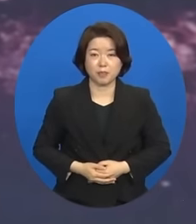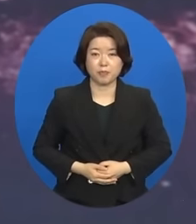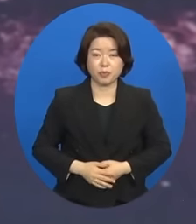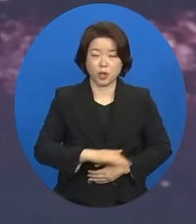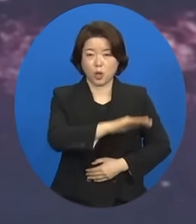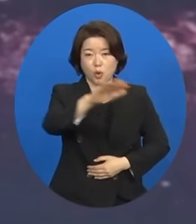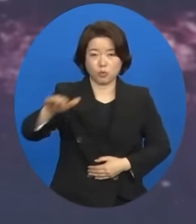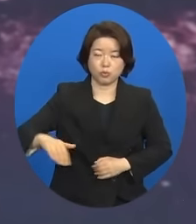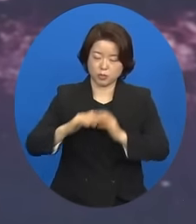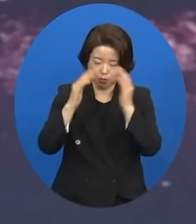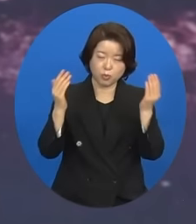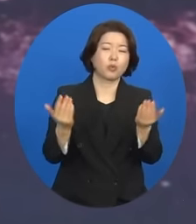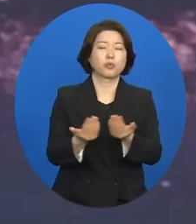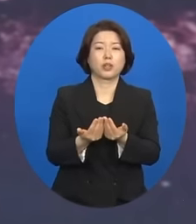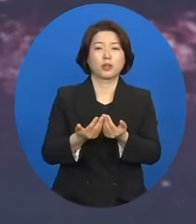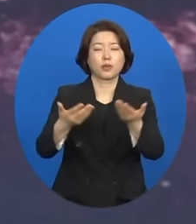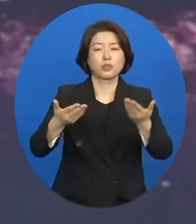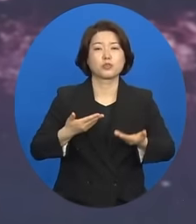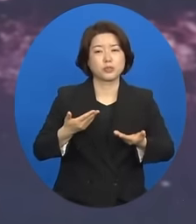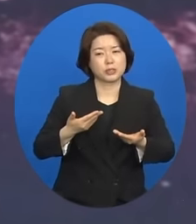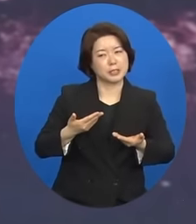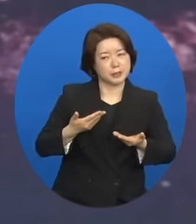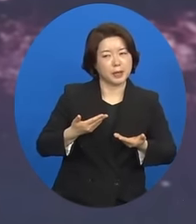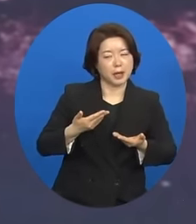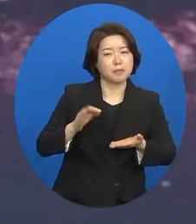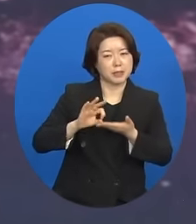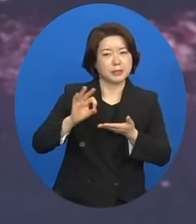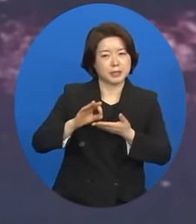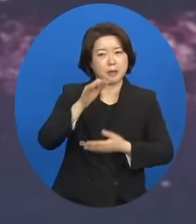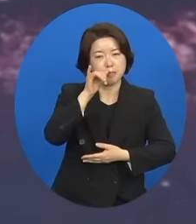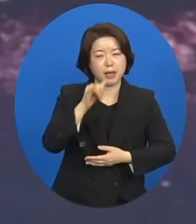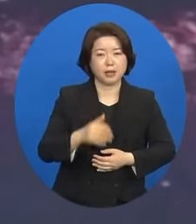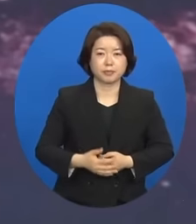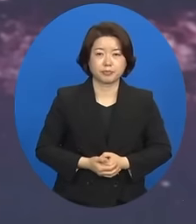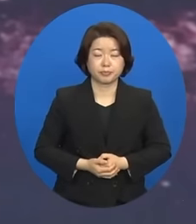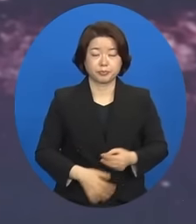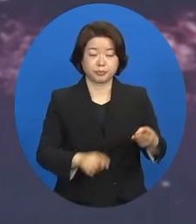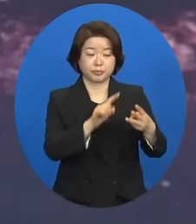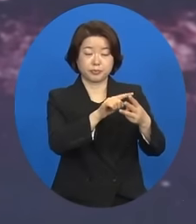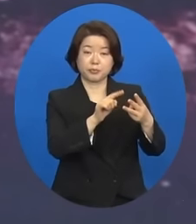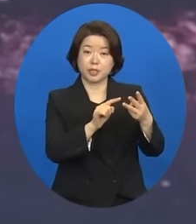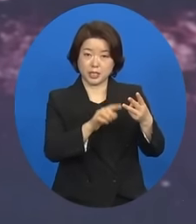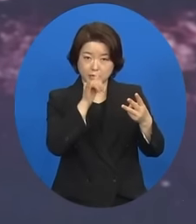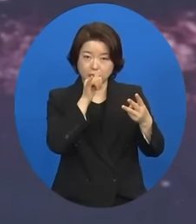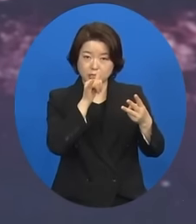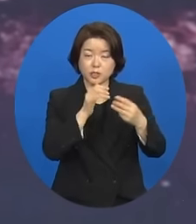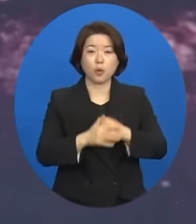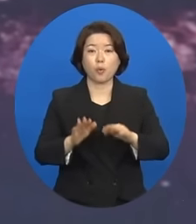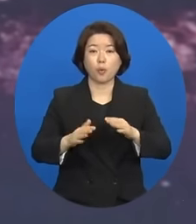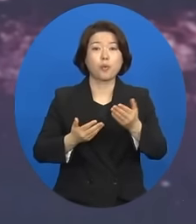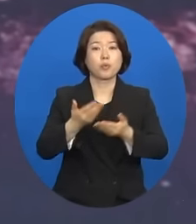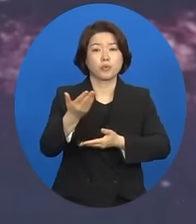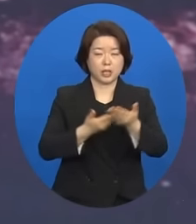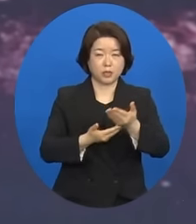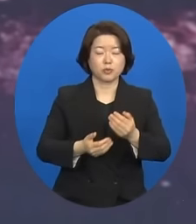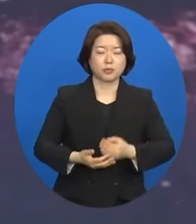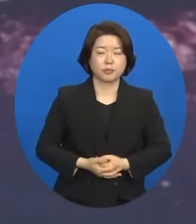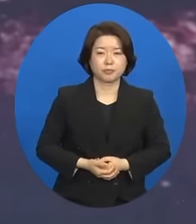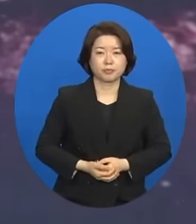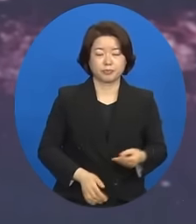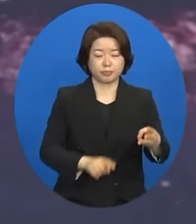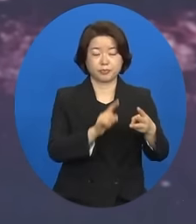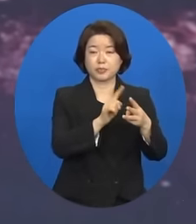우리 모두에게도 아마 적용이 될 거라 저는 믿습니다 세 가지입니다 세 가지를 오늘 나누고 마러 갑니다 첫